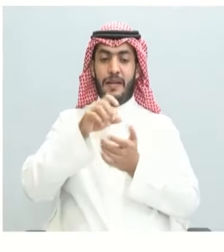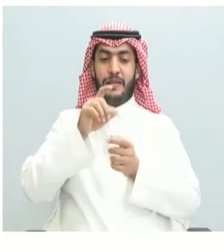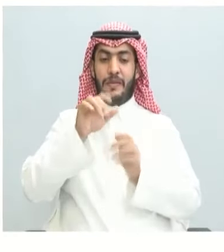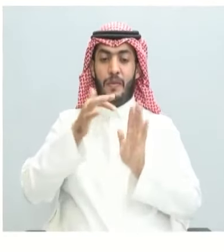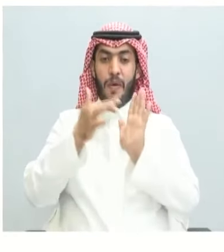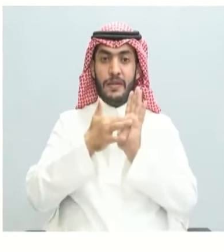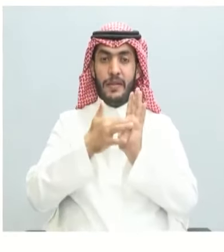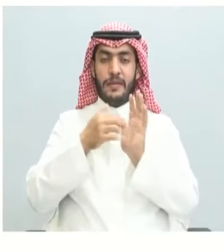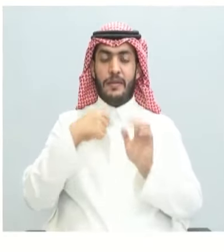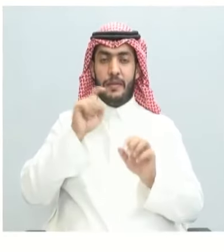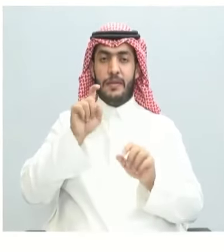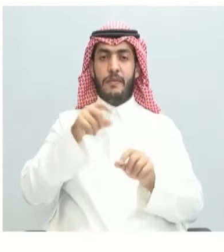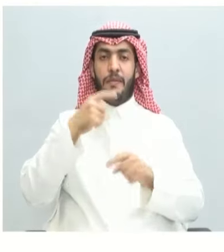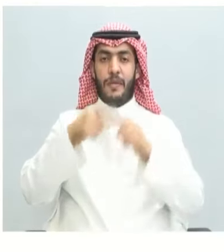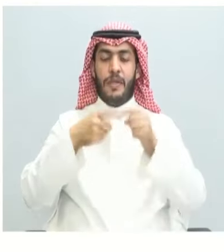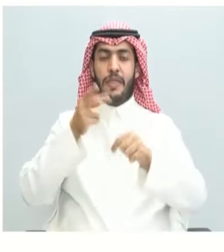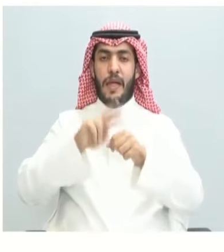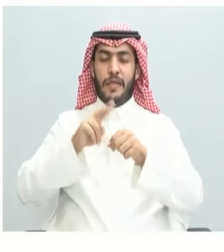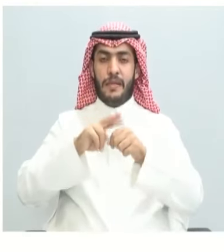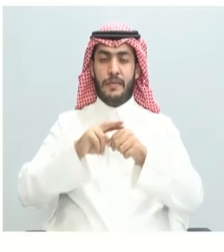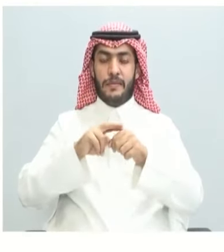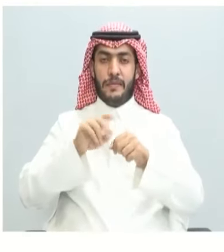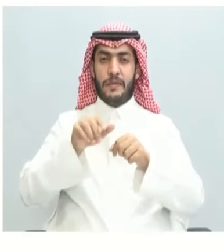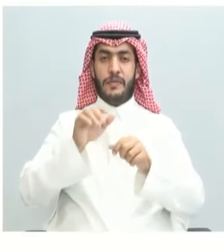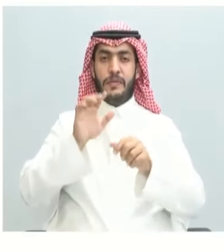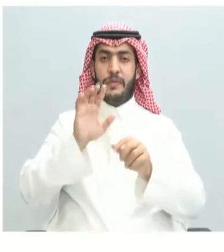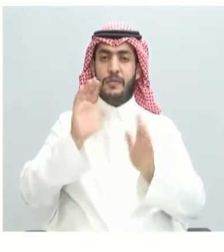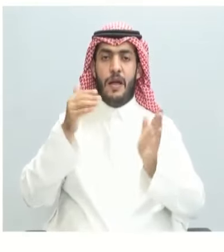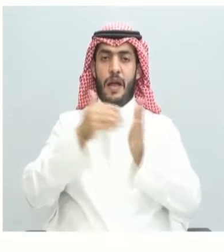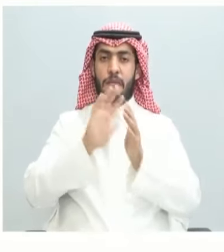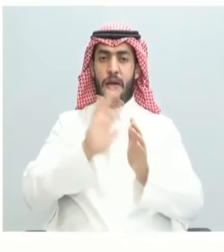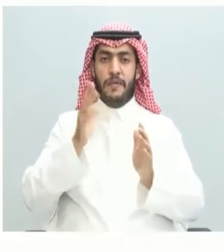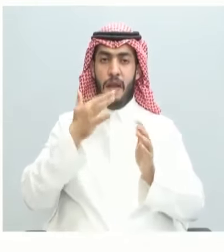المنتصف ساحصل على تكرار لتلك الاوامر بشكل